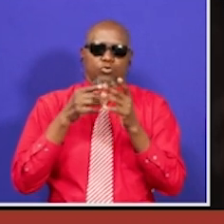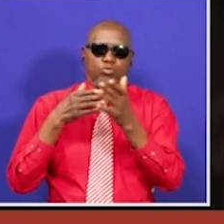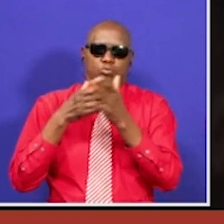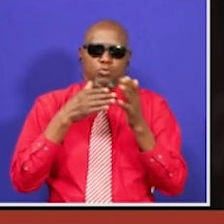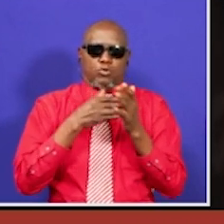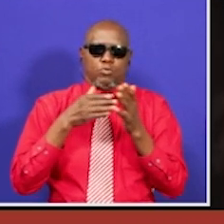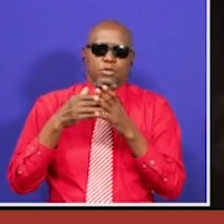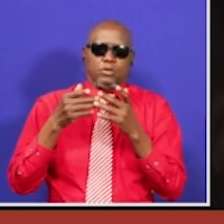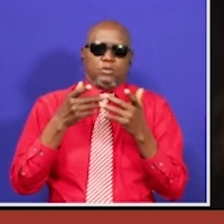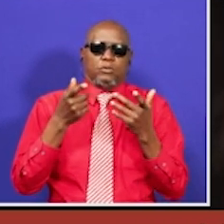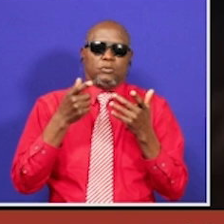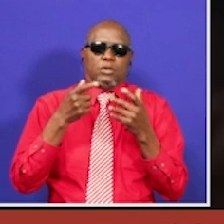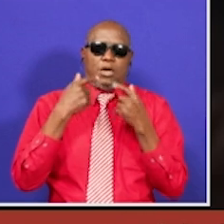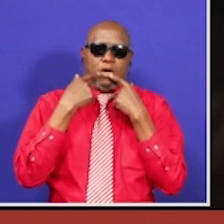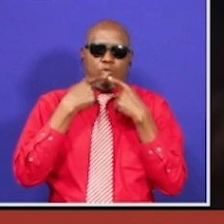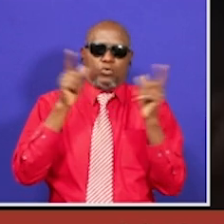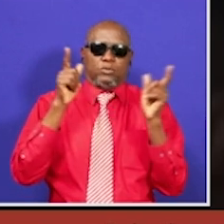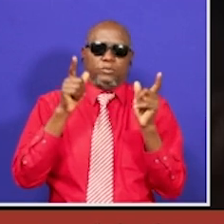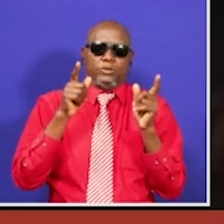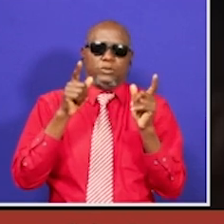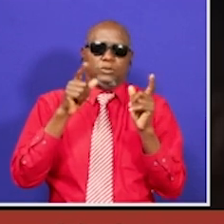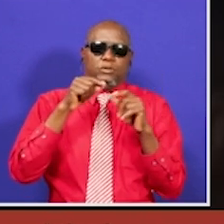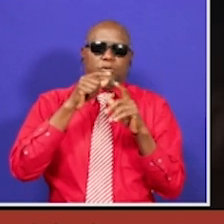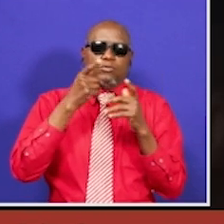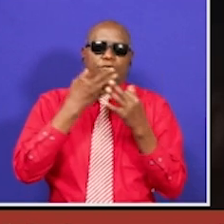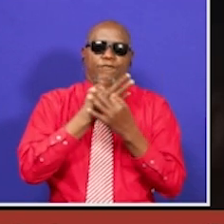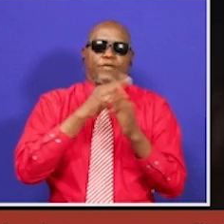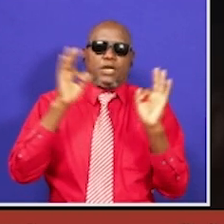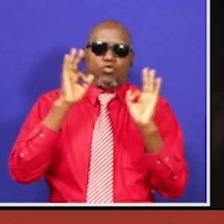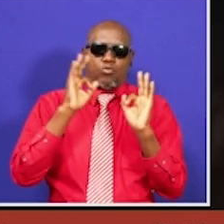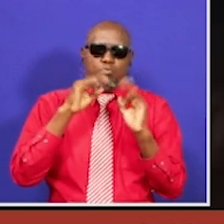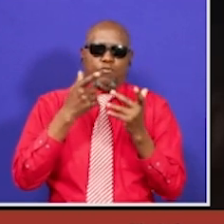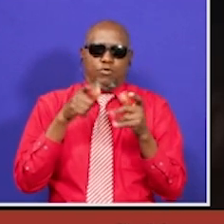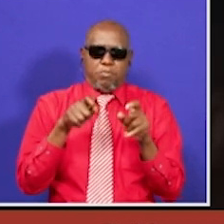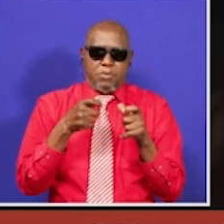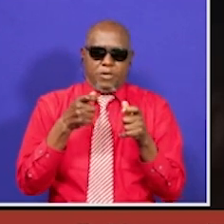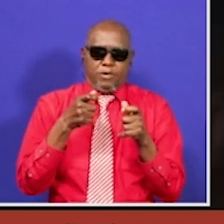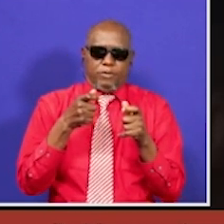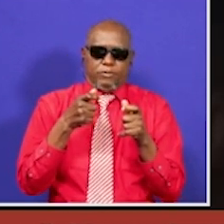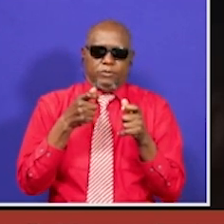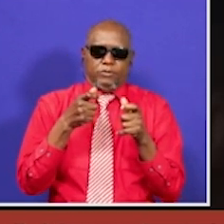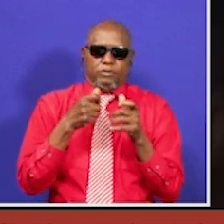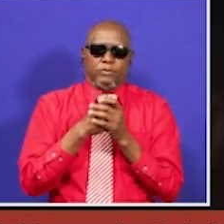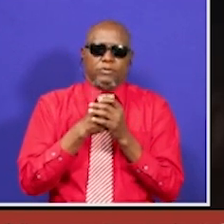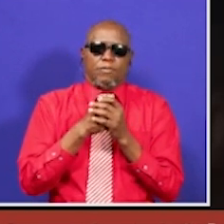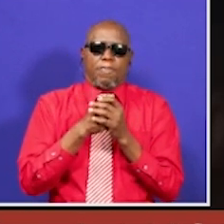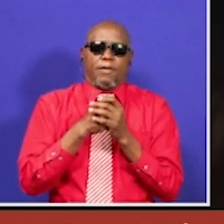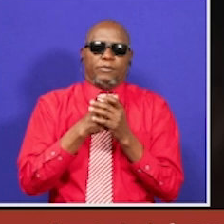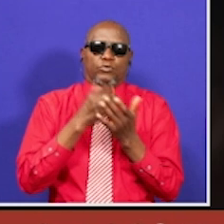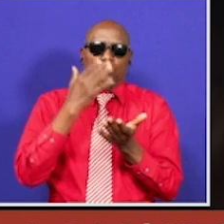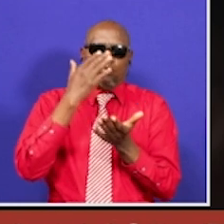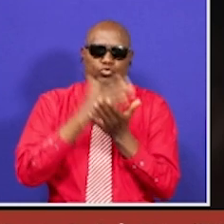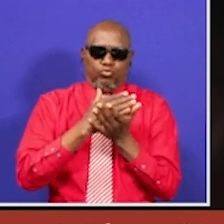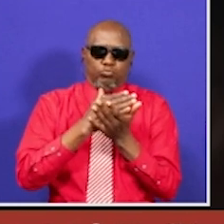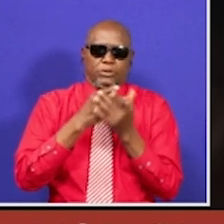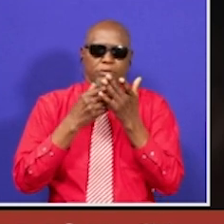ya matangazo ya serikali ili kukandamiza uhuru wa vyombo vya habari, kukomesha udhibiti wa vyombo vya habari,